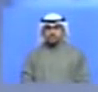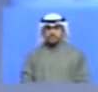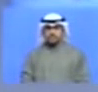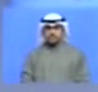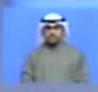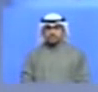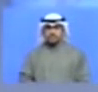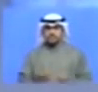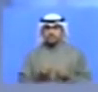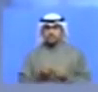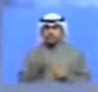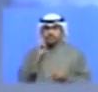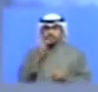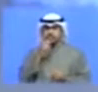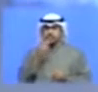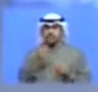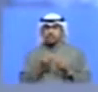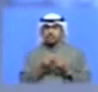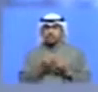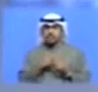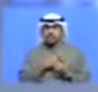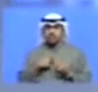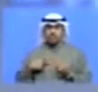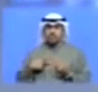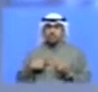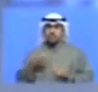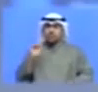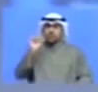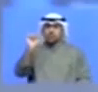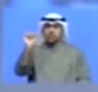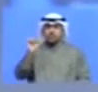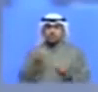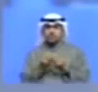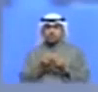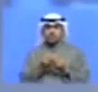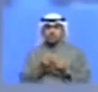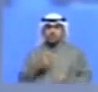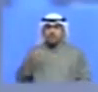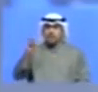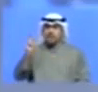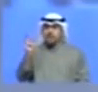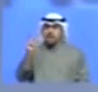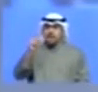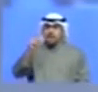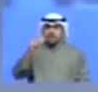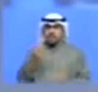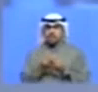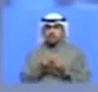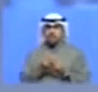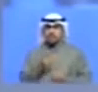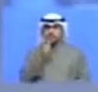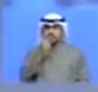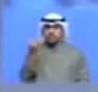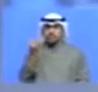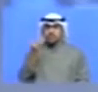وإلى شأن محلي آخر، حيث أشارت أيضا وزيرة الشؤون الاجتماعية والعمل ووزيرة الدولة لشؤون التخطيط والتنمية هند